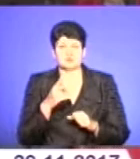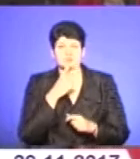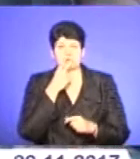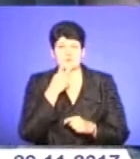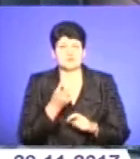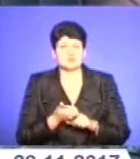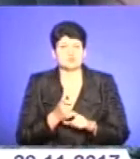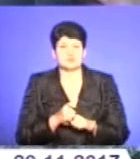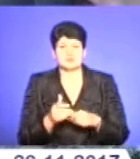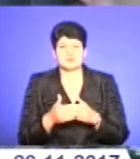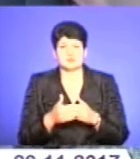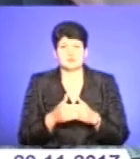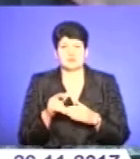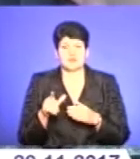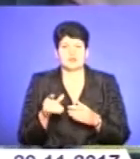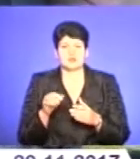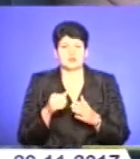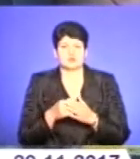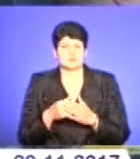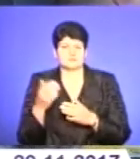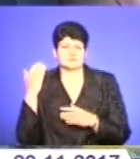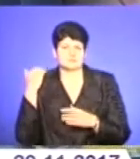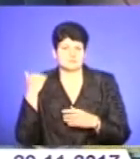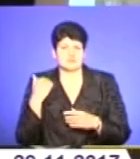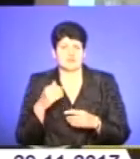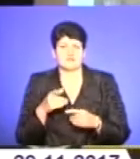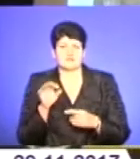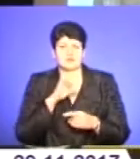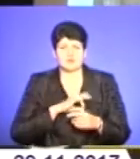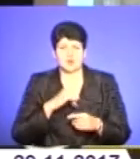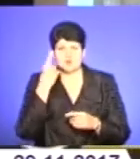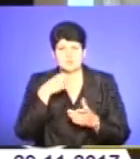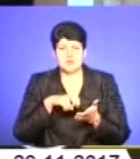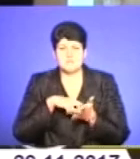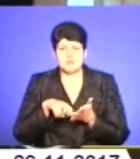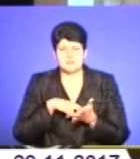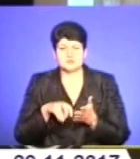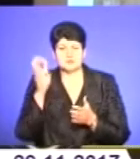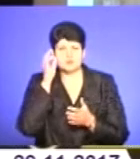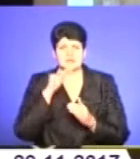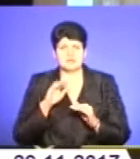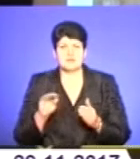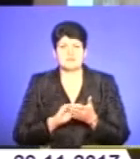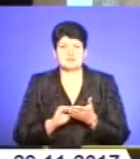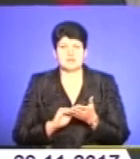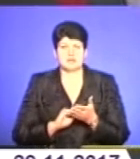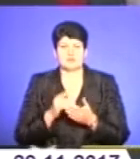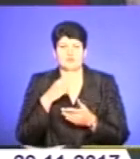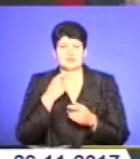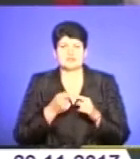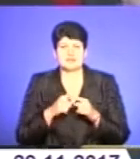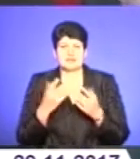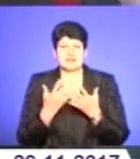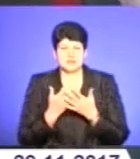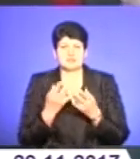фільм надзвичайно наближає глядачів до класиків, адже у Слові використали особисту переписку та спогади дітей письменників. Зазначають, це кіно